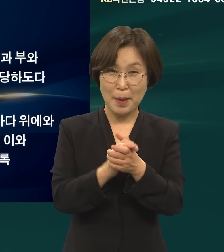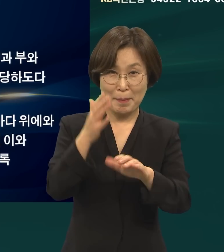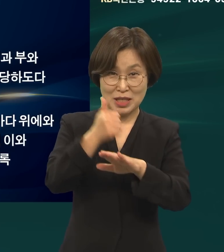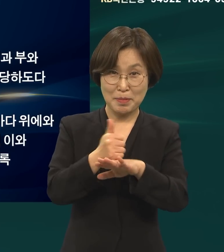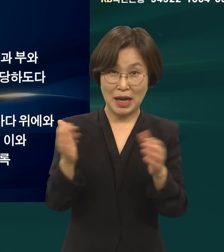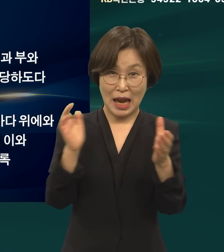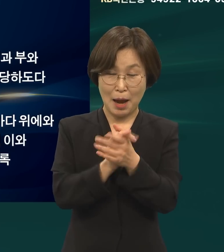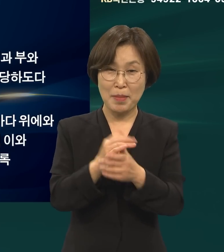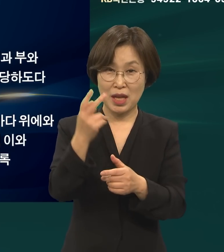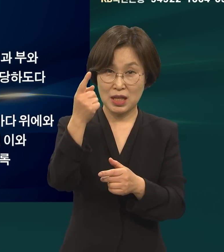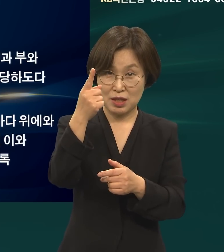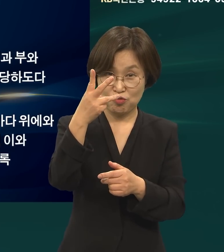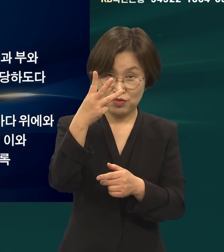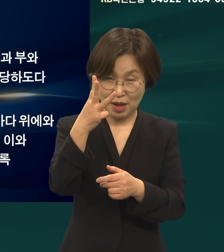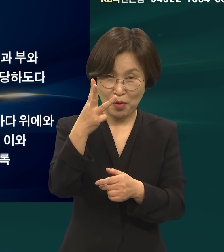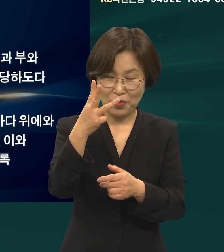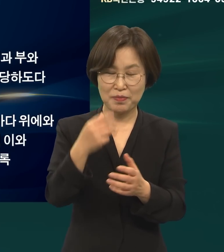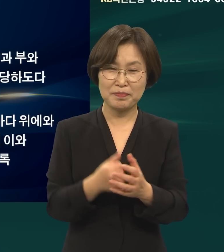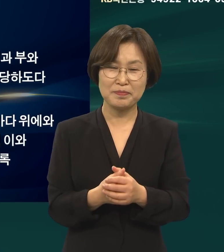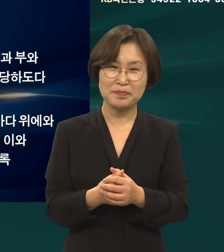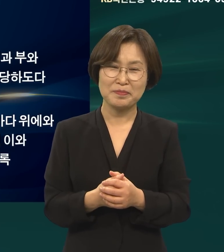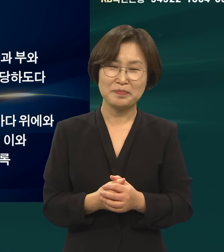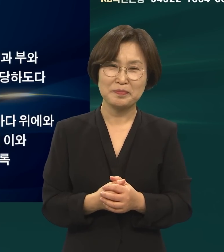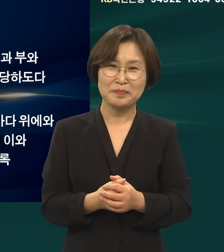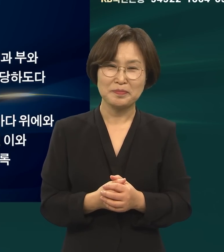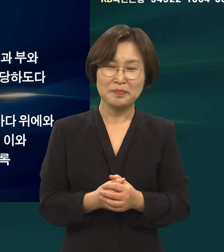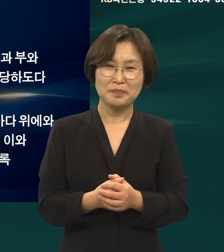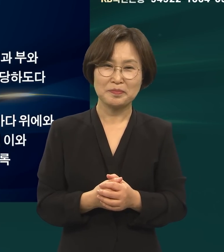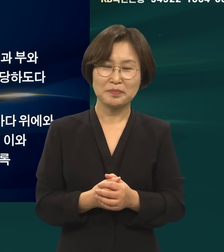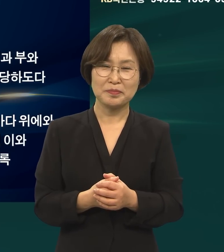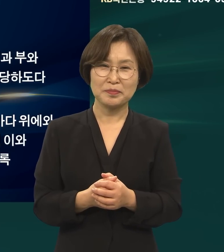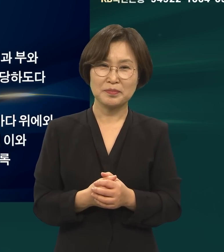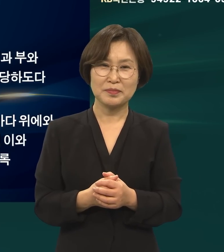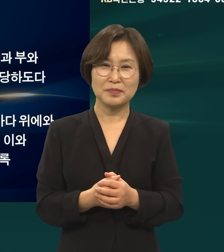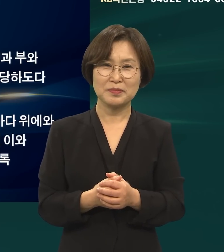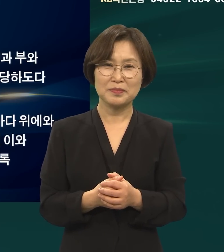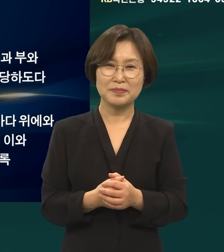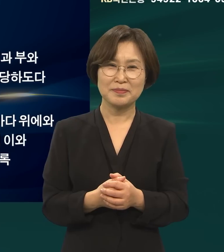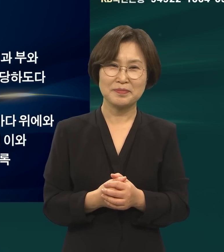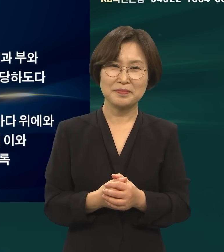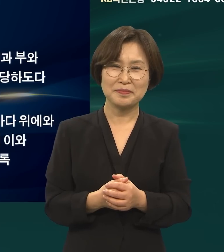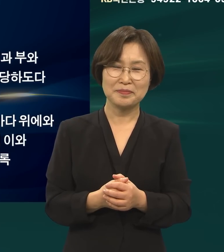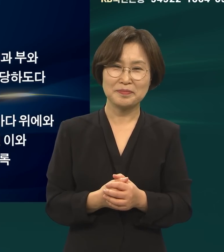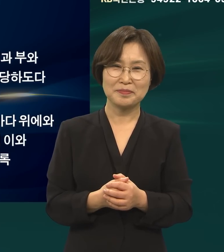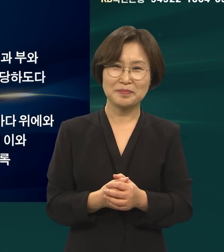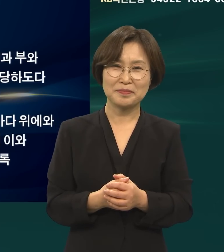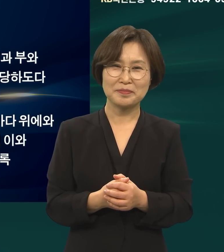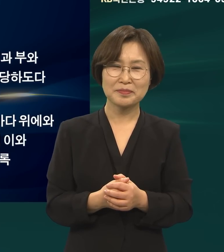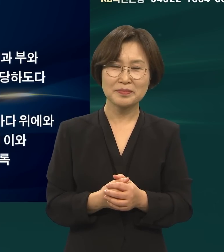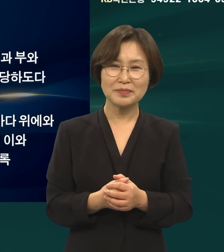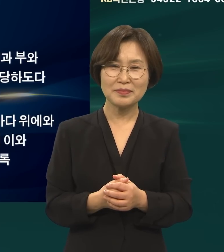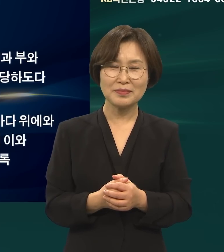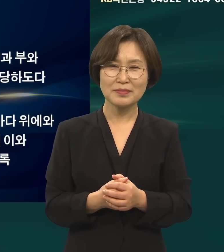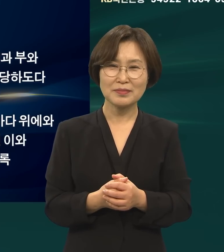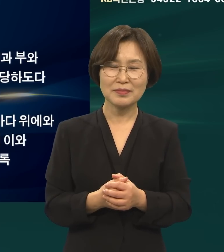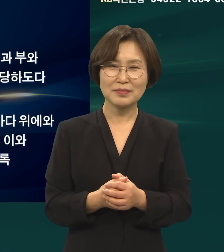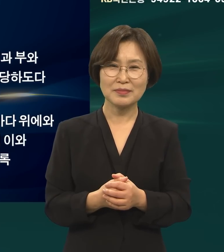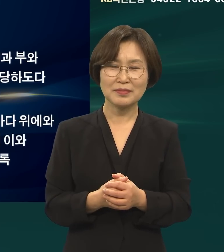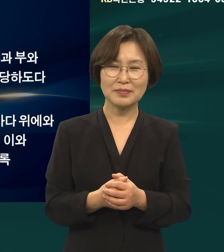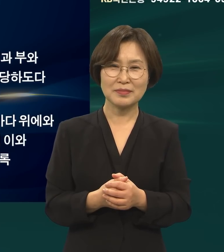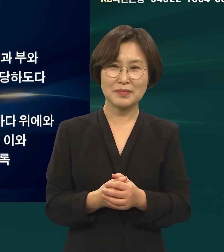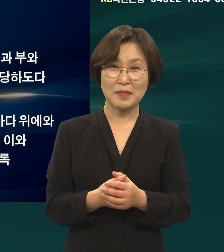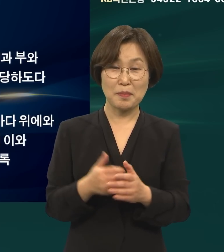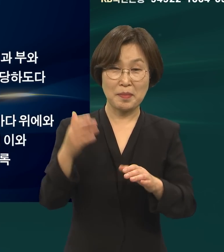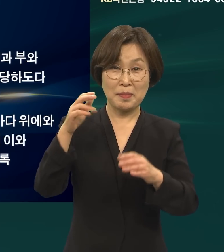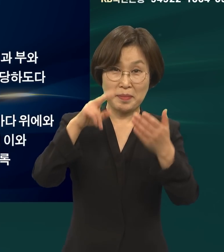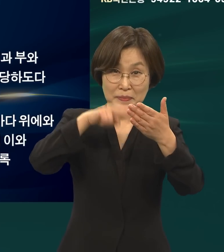초대교회 성도들은 아멘 할 때 박수를 치면서 아멘 했대요. 그래서 우리가 돌릴지어다 한 다음에 아멘 3번 하고 3초만 하나님께 영광의 박수를 딱